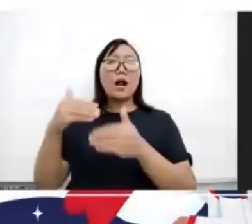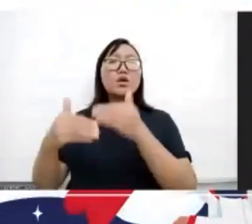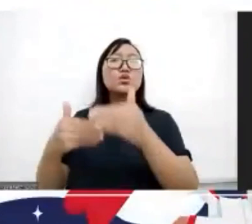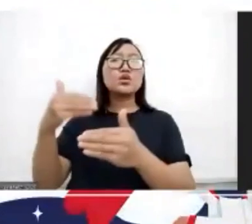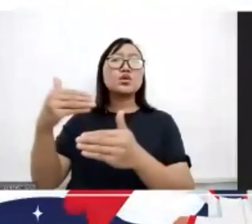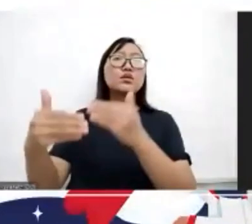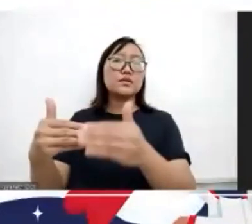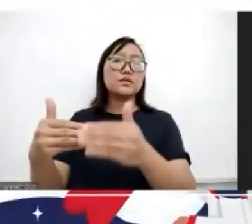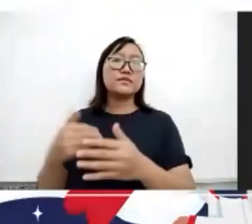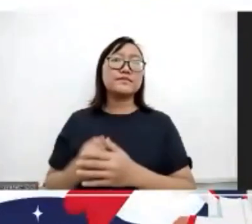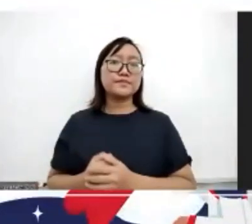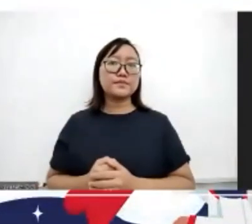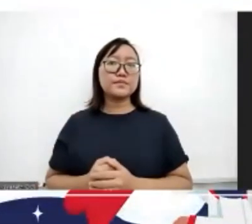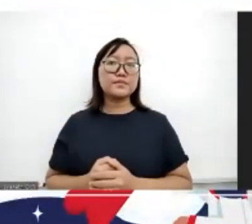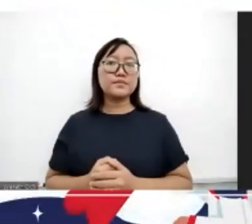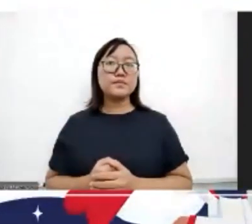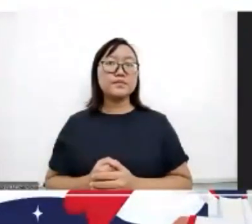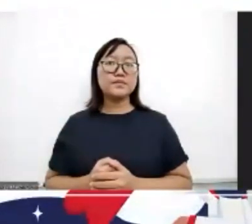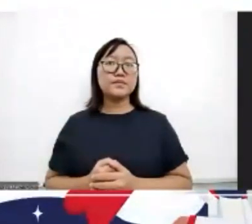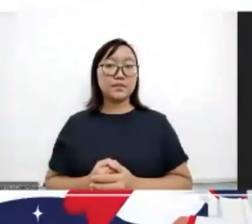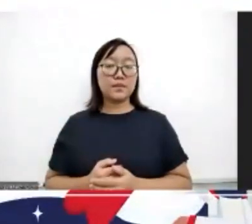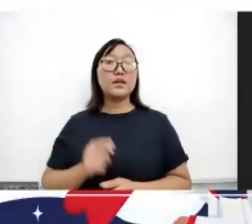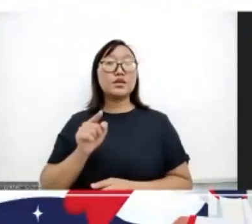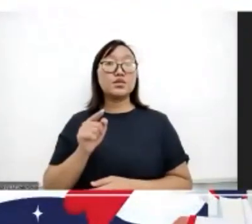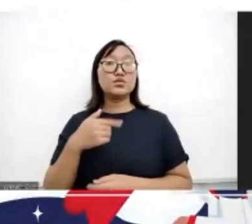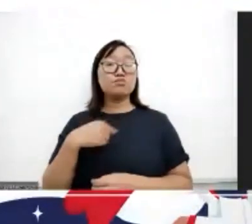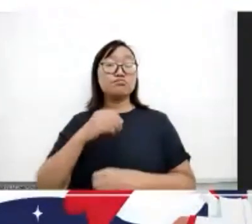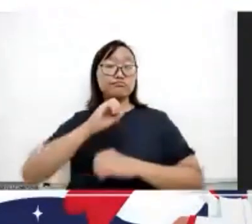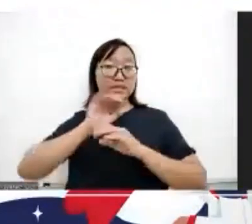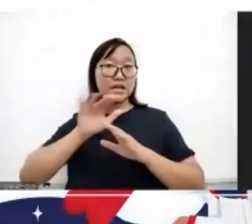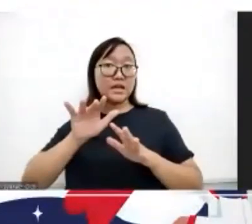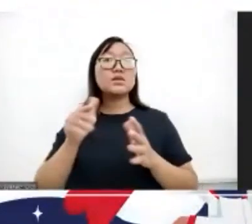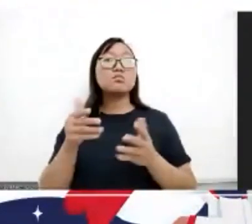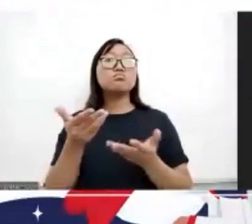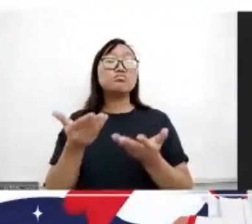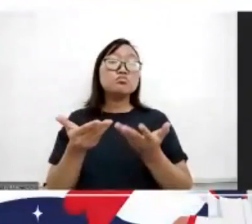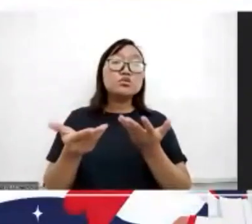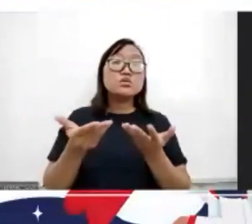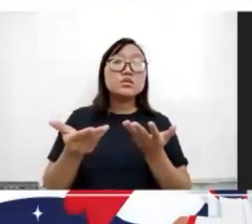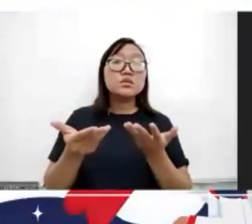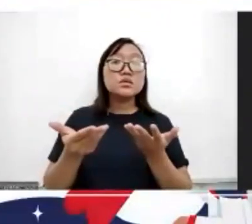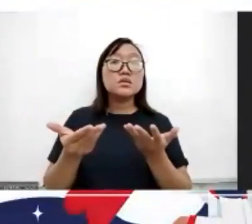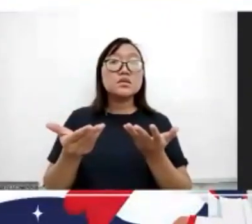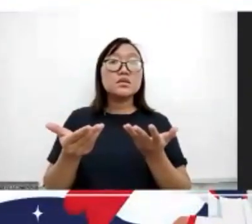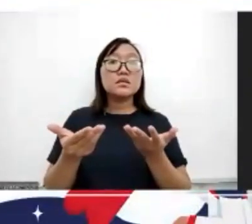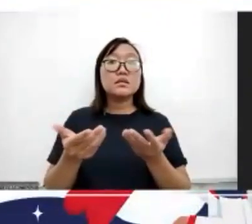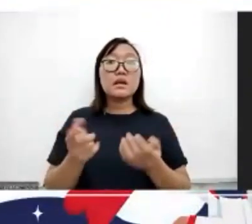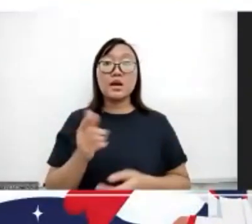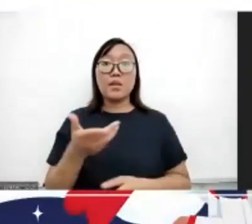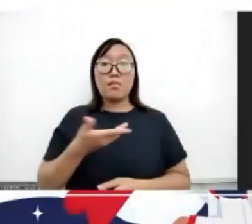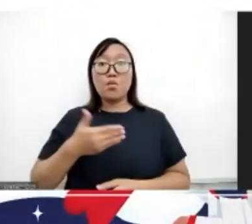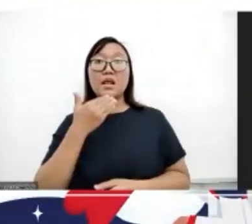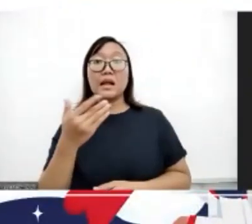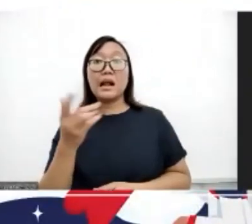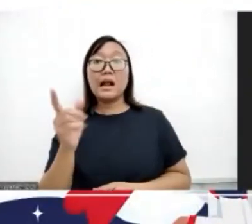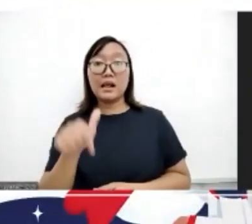Saya kira itu Kang Irfan mungkin sekiranya ada yang ditanyakan lebih lanjut